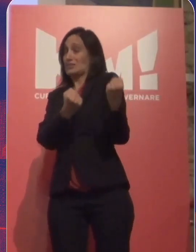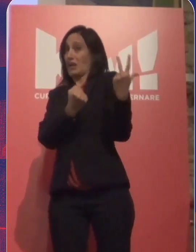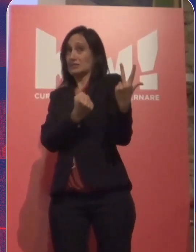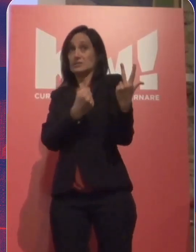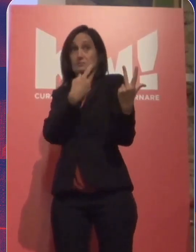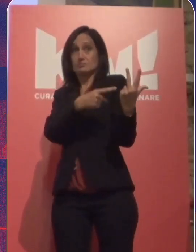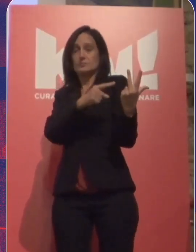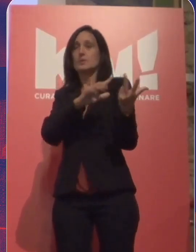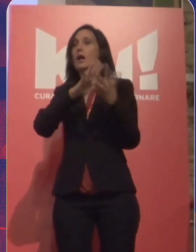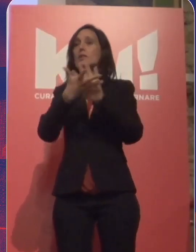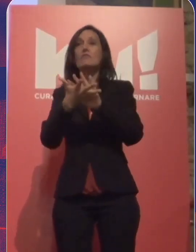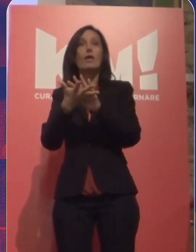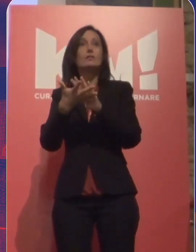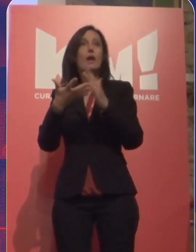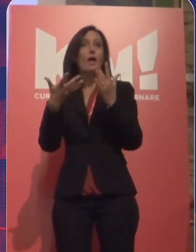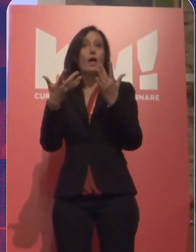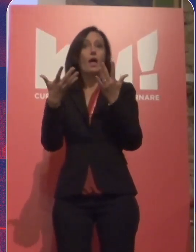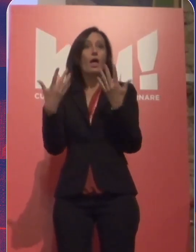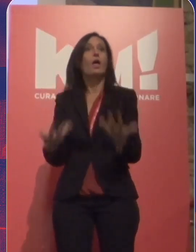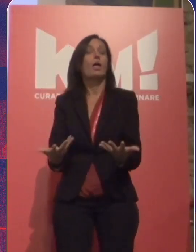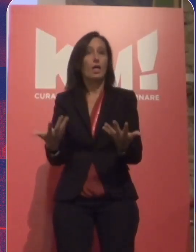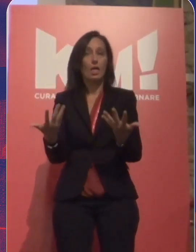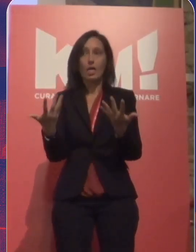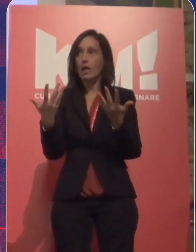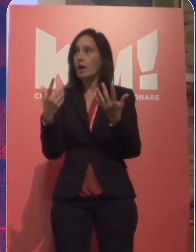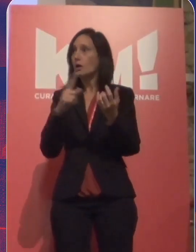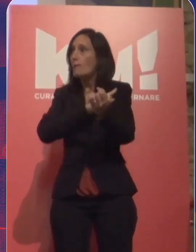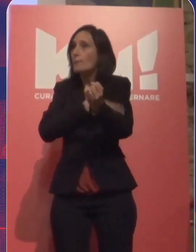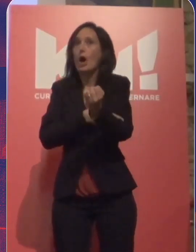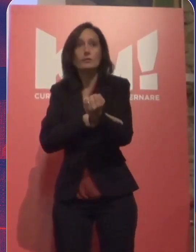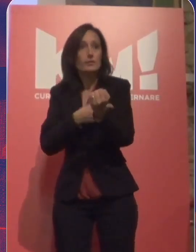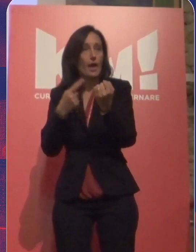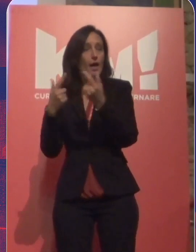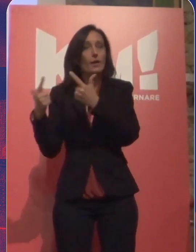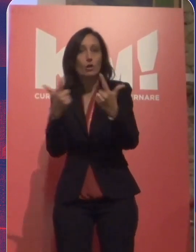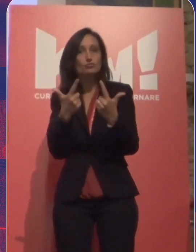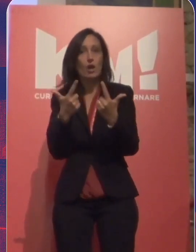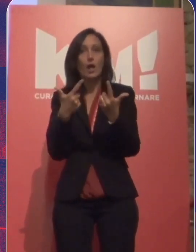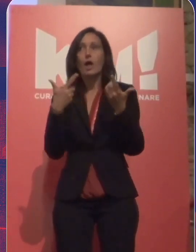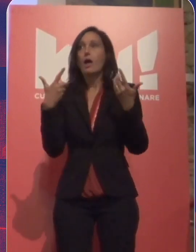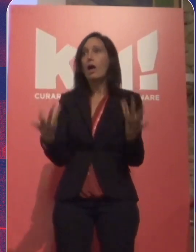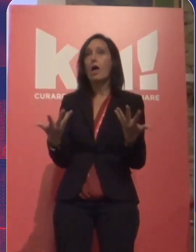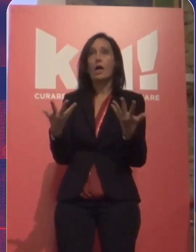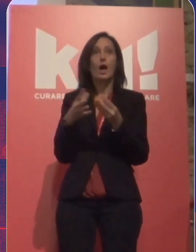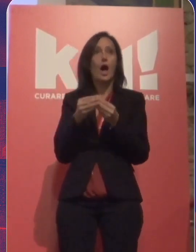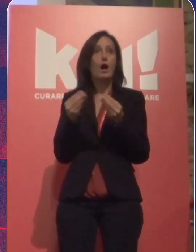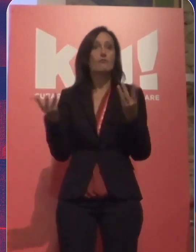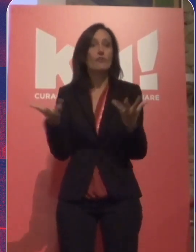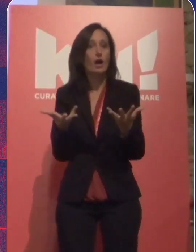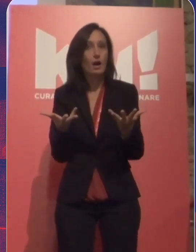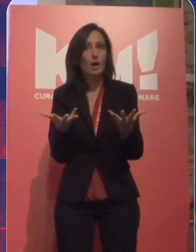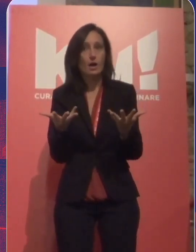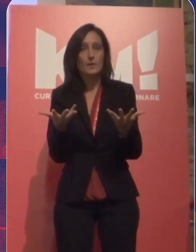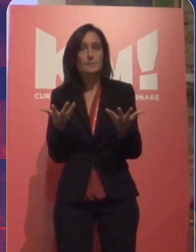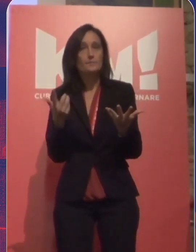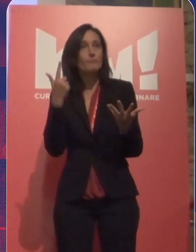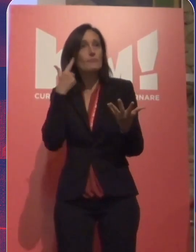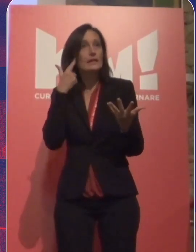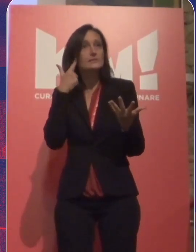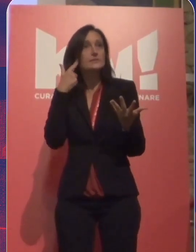diener mita potremmo dire noi ci siamo sentiti gettati nella in